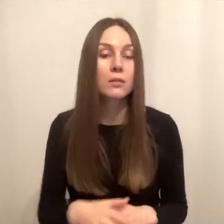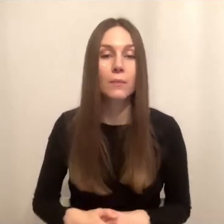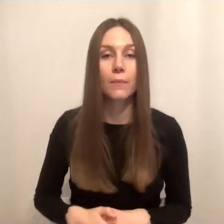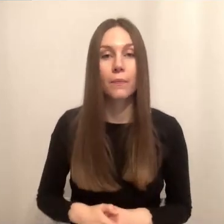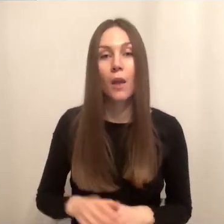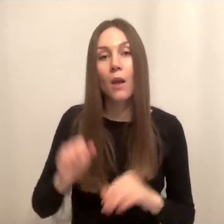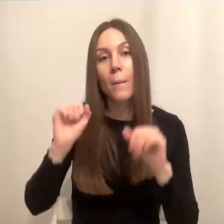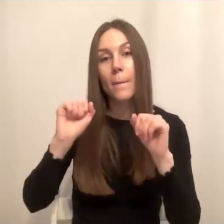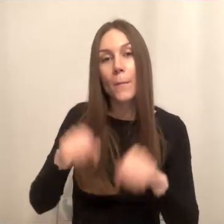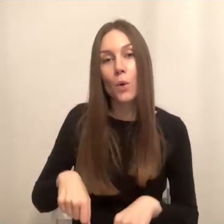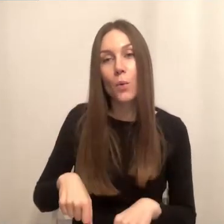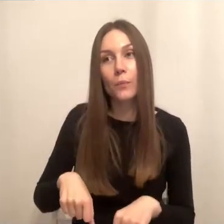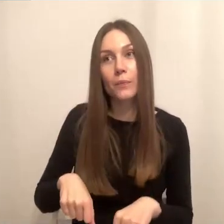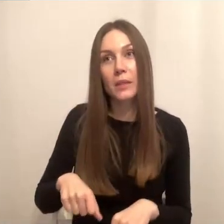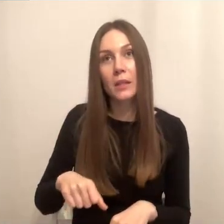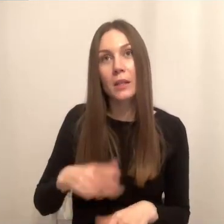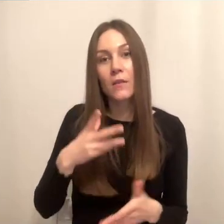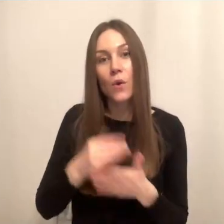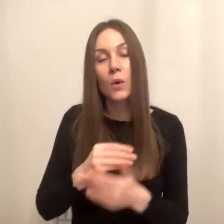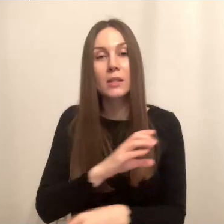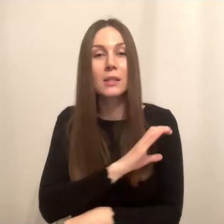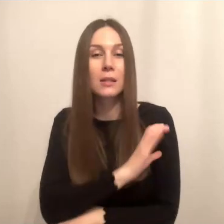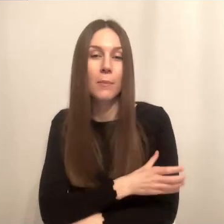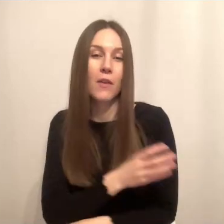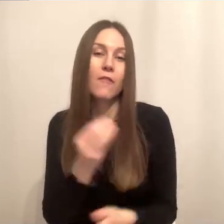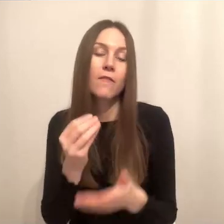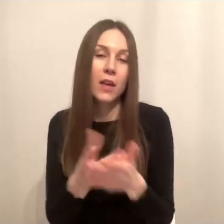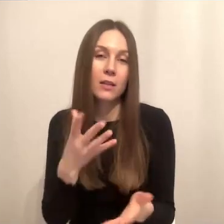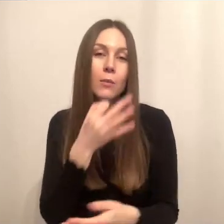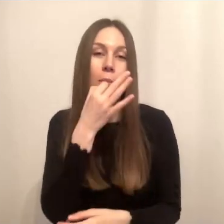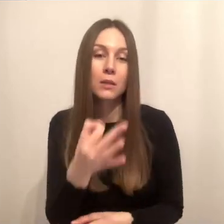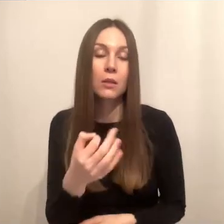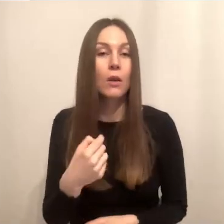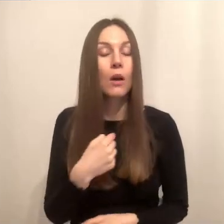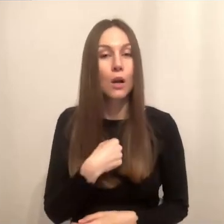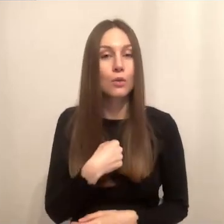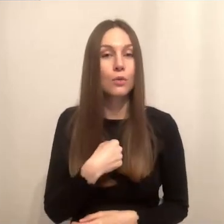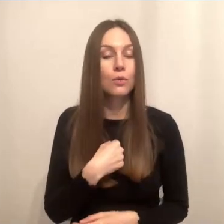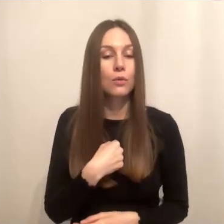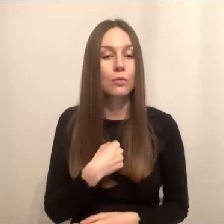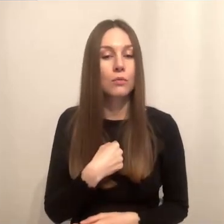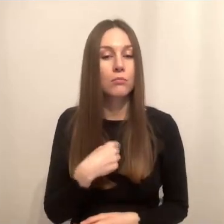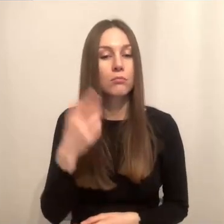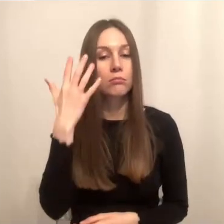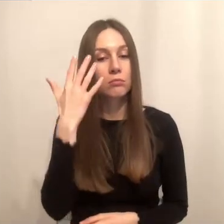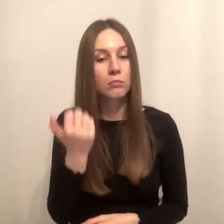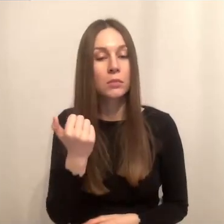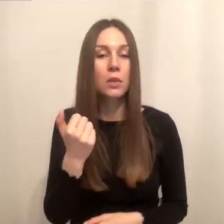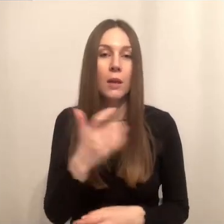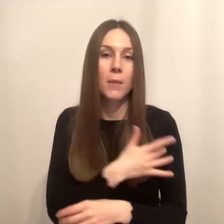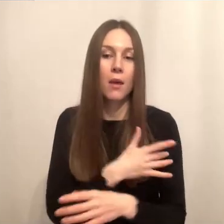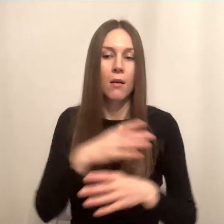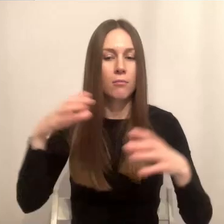galėčiau išskirti savo stipriausią vertybę, tą, kad aš mėgstu konsoliduoti jėgas, ir mano